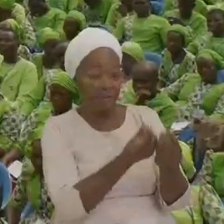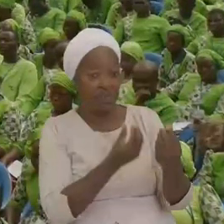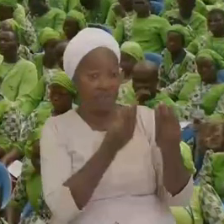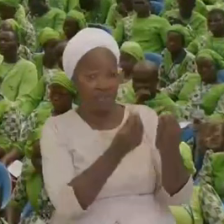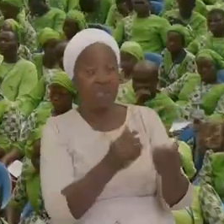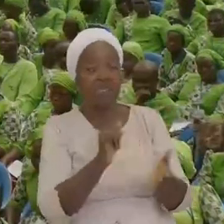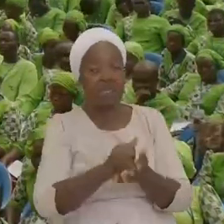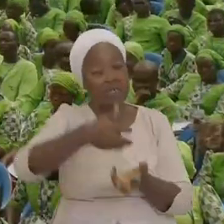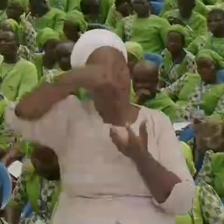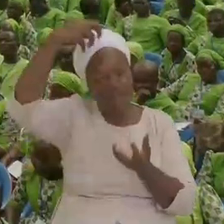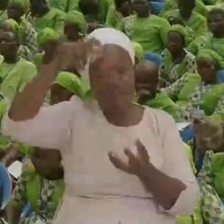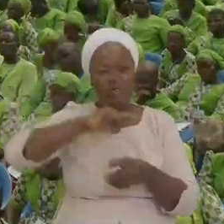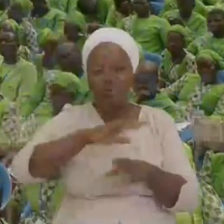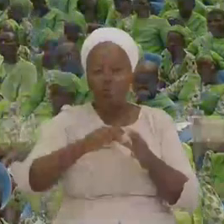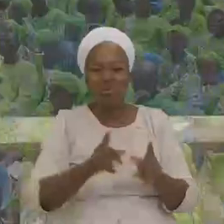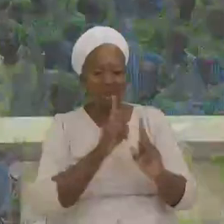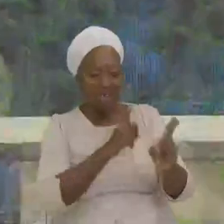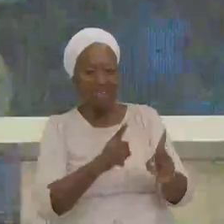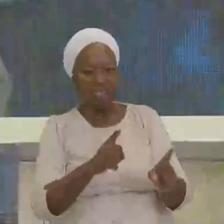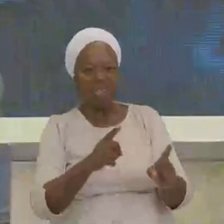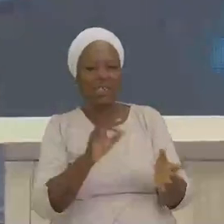cage. Tu ne le nourris plus.